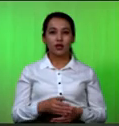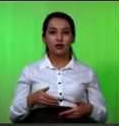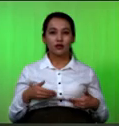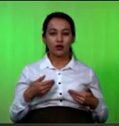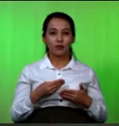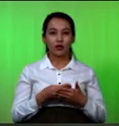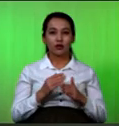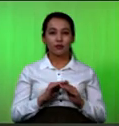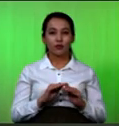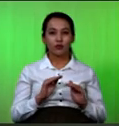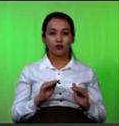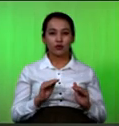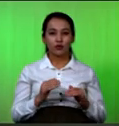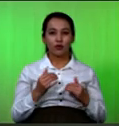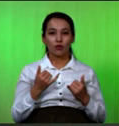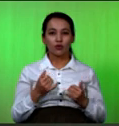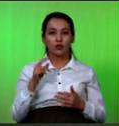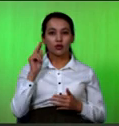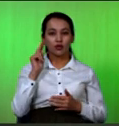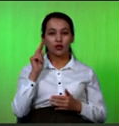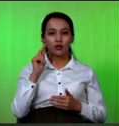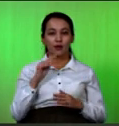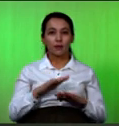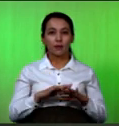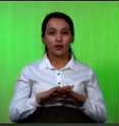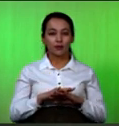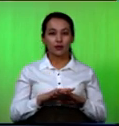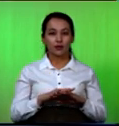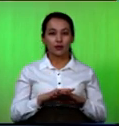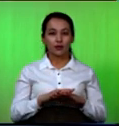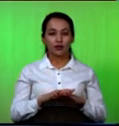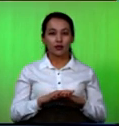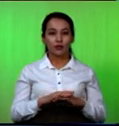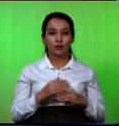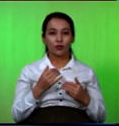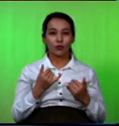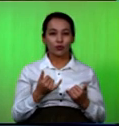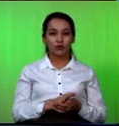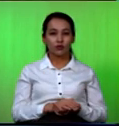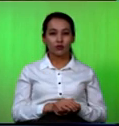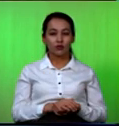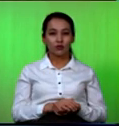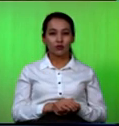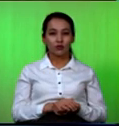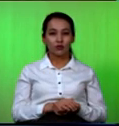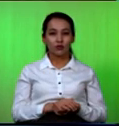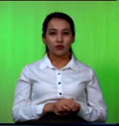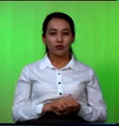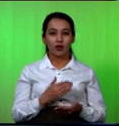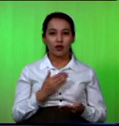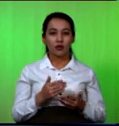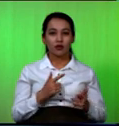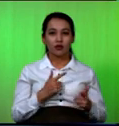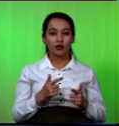Salom aziz o'quvchilar. Hozirgi darsimiz matematika darsi. Darsga tayyormisiz? Unday bo'lsa,